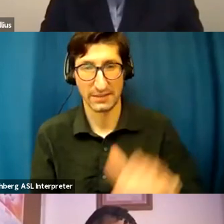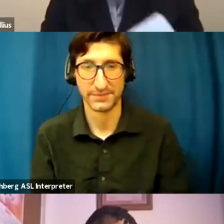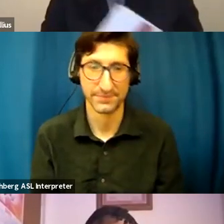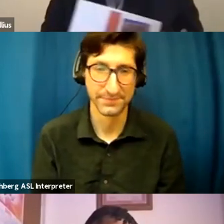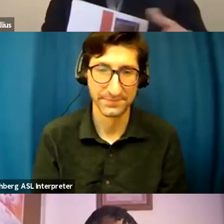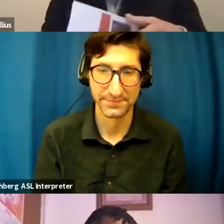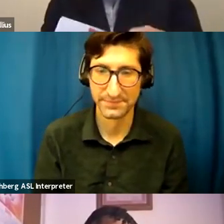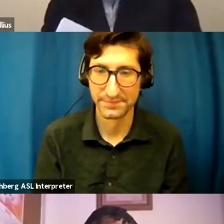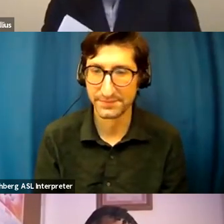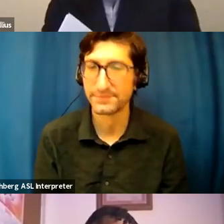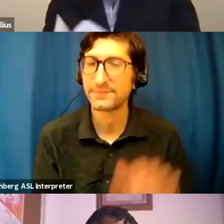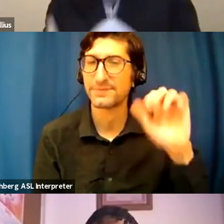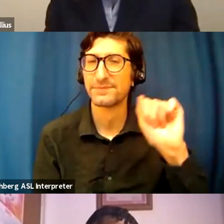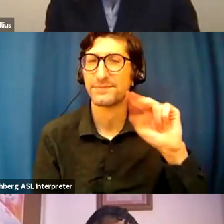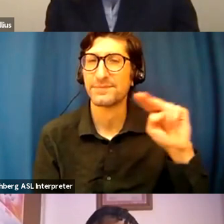我是Anna,